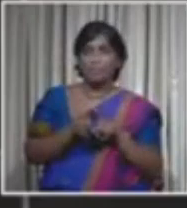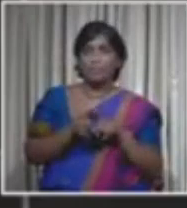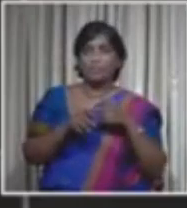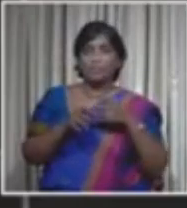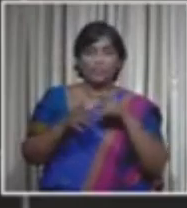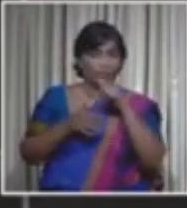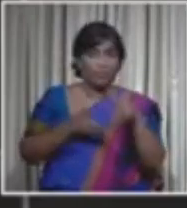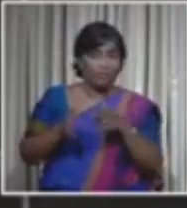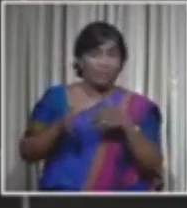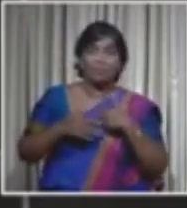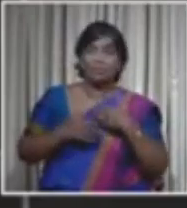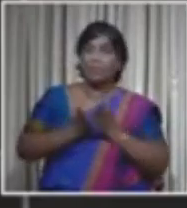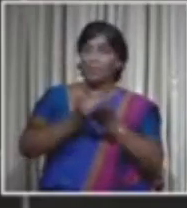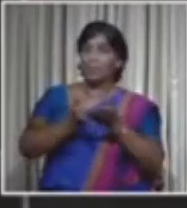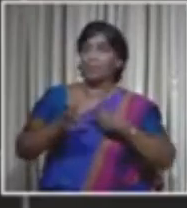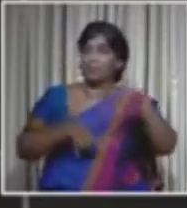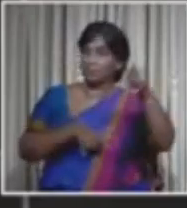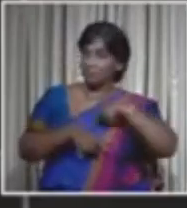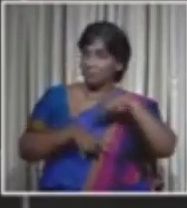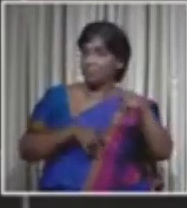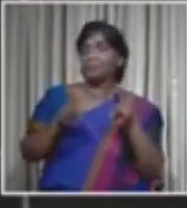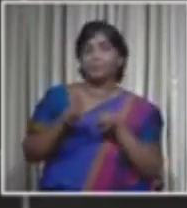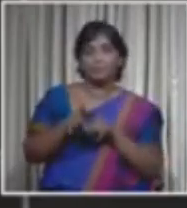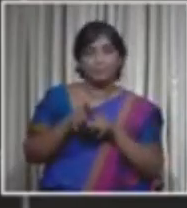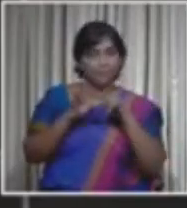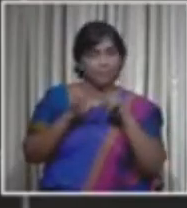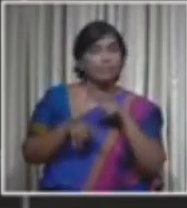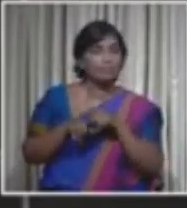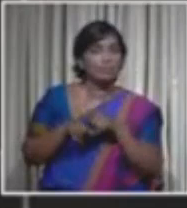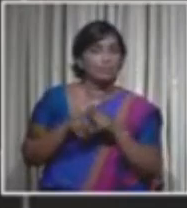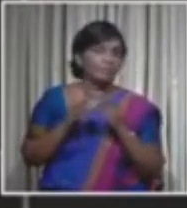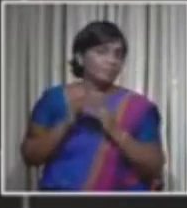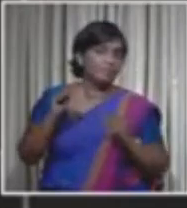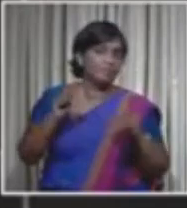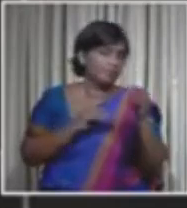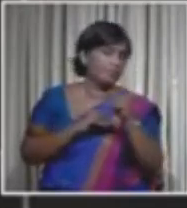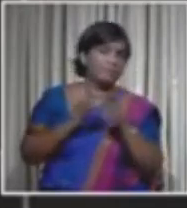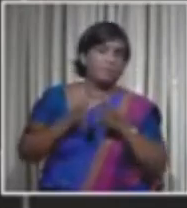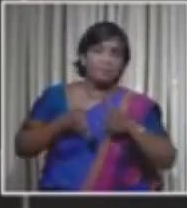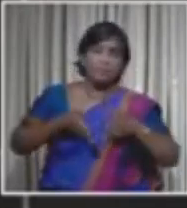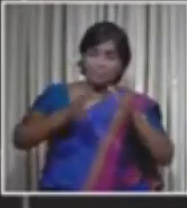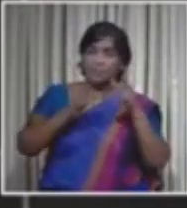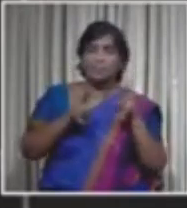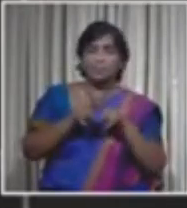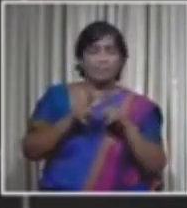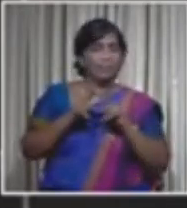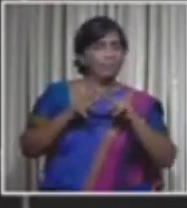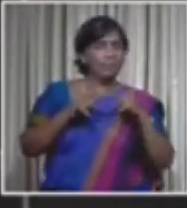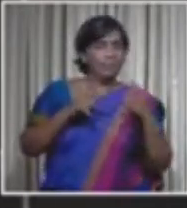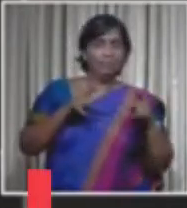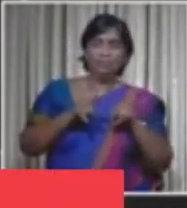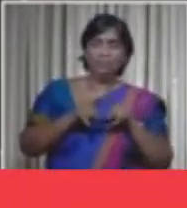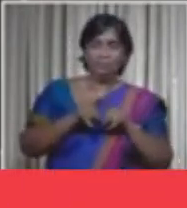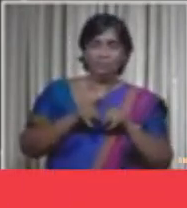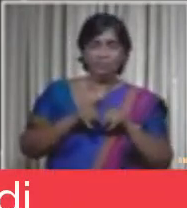அல்லது ஒரு ஆல்டர்னேட்டிவ் அரேஞ்ச்மெண்டாக அல்லது ஒரு ஸ்மால் ஃபெரி சர்வீஸ் அல்லது ஏதாவது ஒன்றை செய்வதற்கான ஃபீசிபிலிட்டி ஒன்று செய்துவிட்டு தான் ஒரு பாலத்தை போடுவார்கள்.